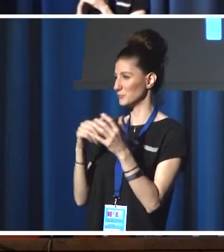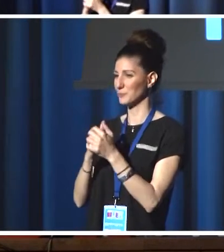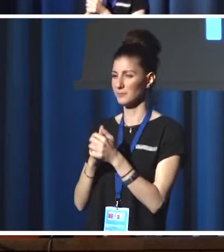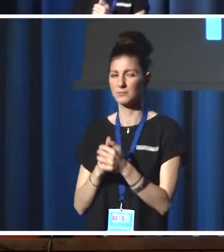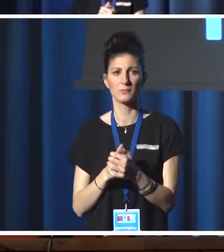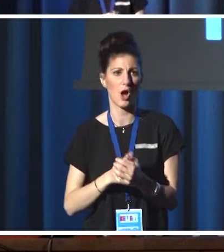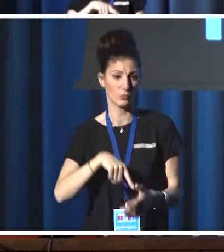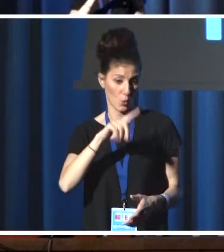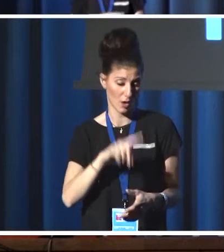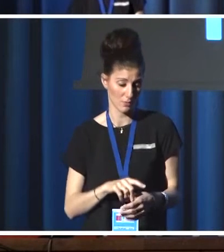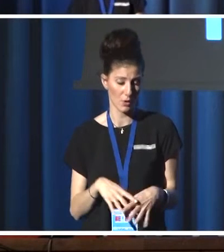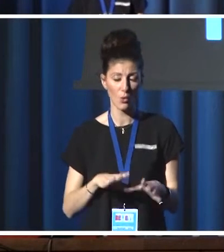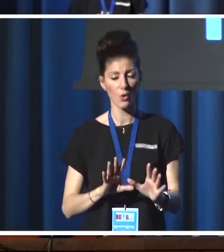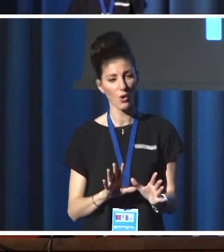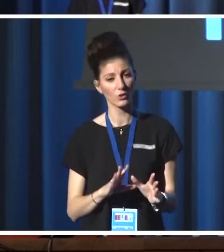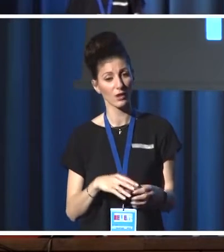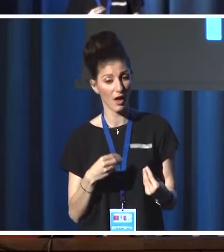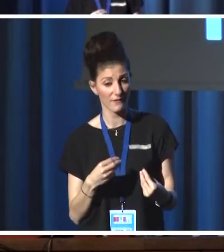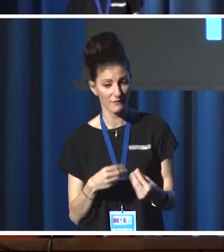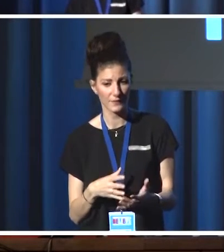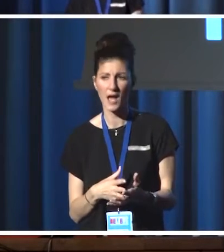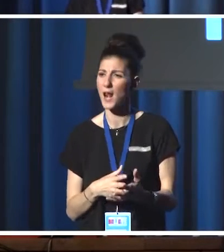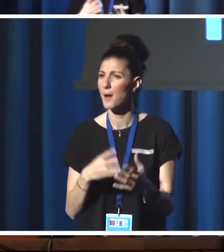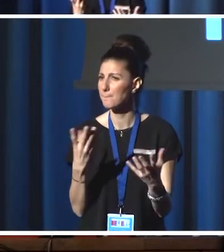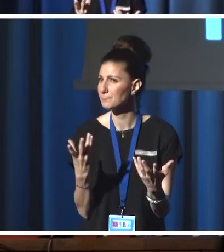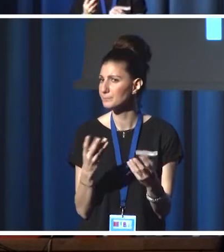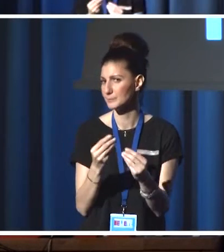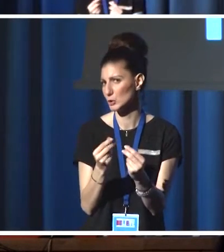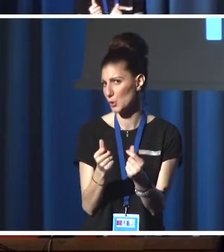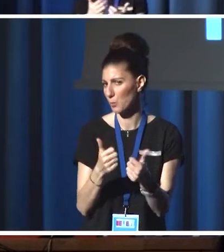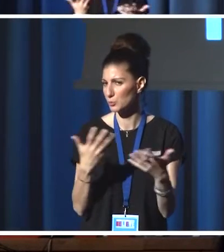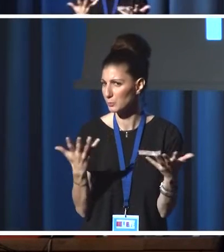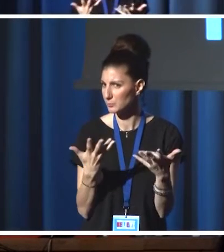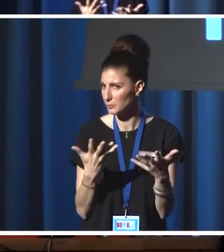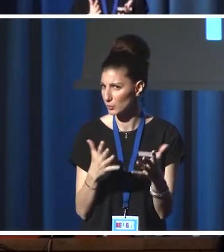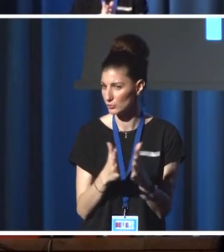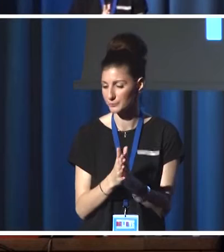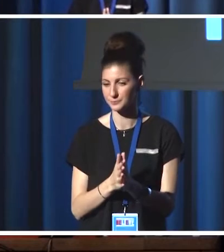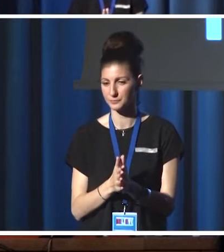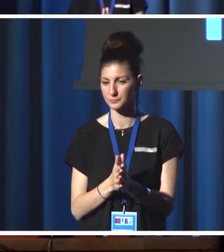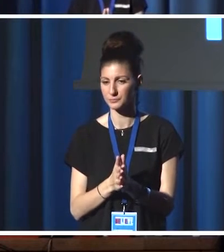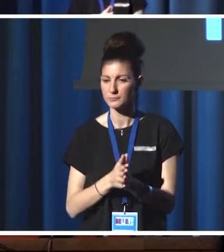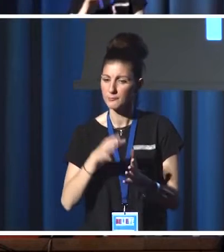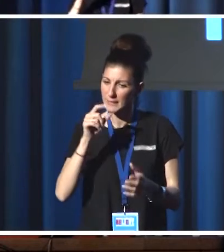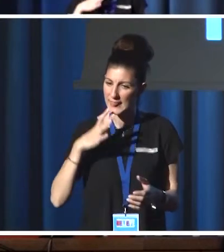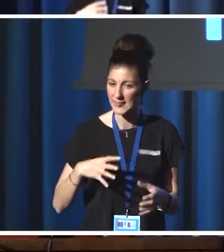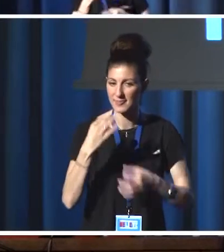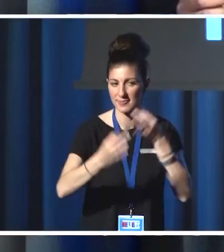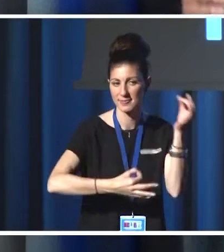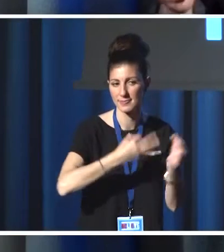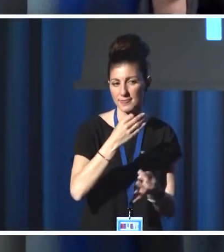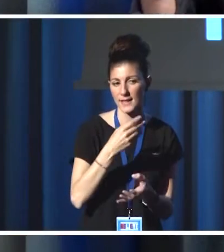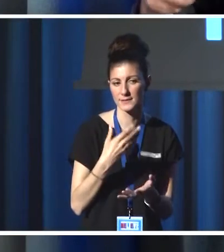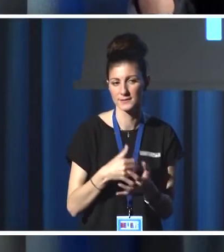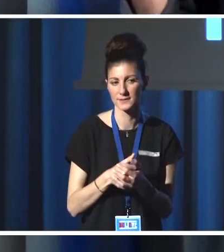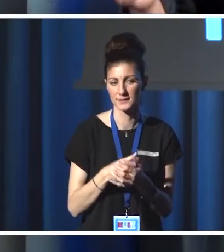συμβαίνει καθημερινά ο τρόπος όμως που ο κωστάκης θέλει να πετάξει